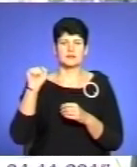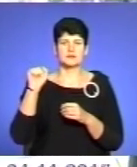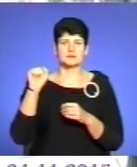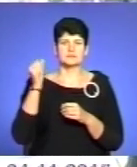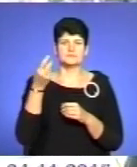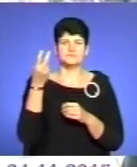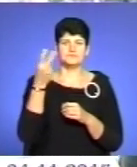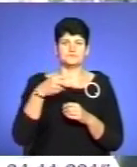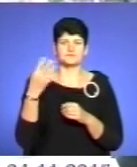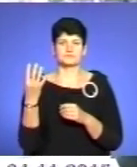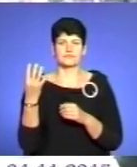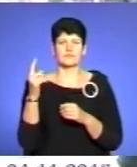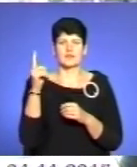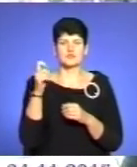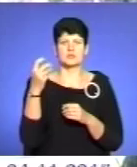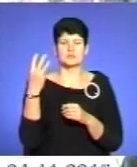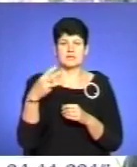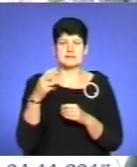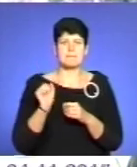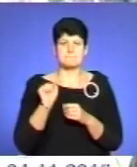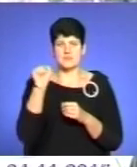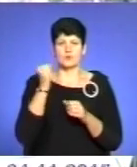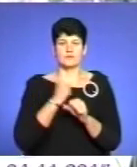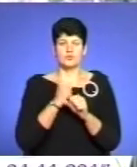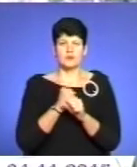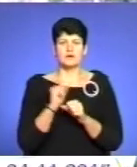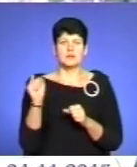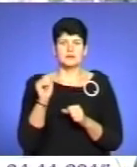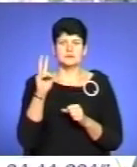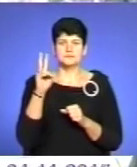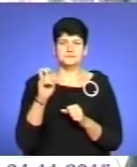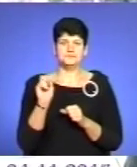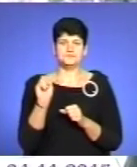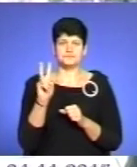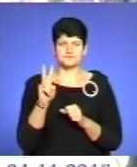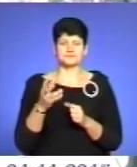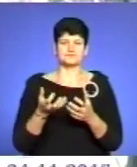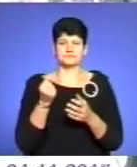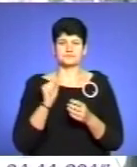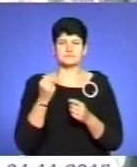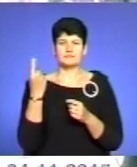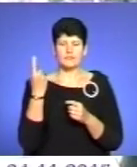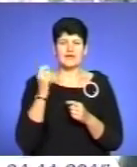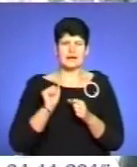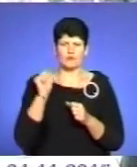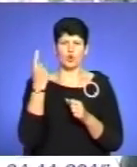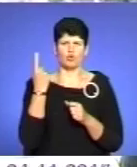24-ки, небагато, немало, 130 підйомів зробив і 212 вирвав. На кожну руку там ривок одної гирі.